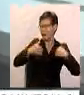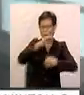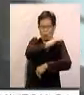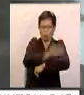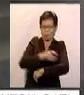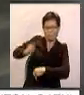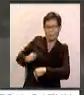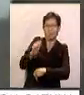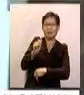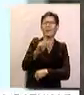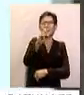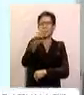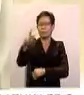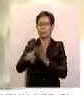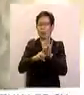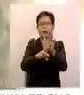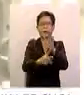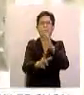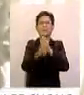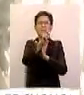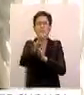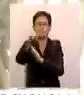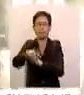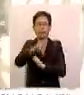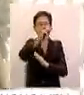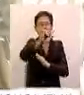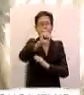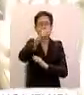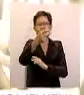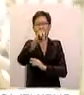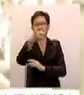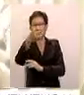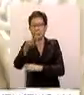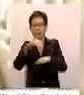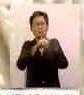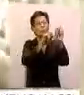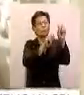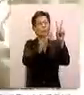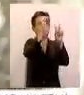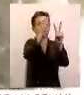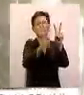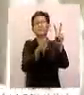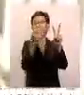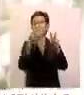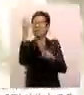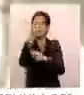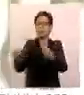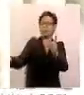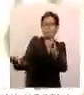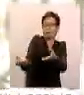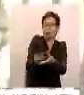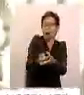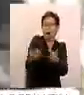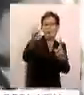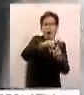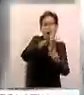mahkamah. Pihak pendakwaan diwakili Timbalan Pendakwa Raya Mahathir Mohamad Khairuddin. Pada 12 Disember, kerajaan memfailkan permohonan